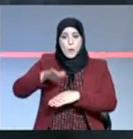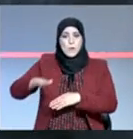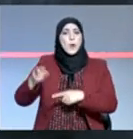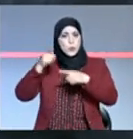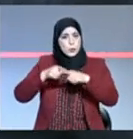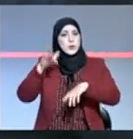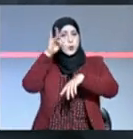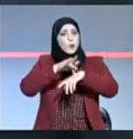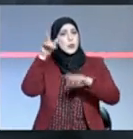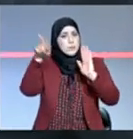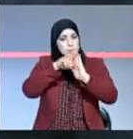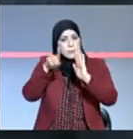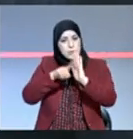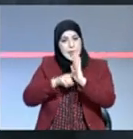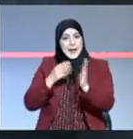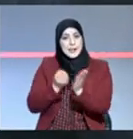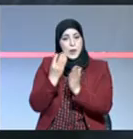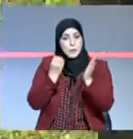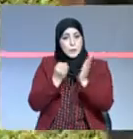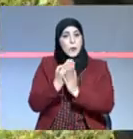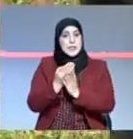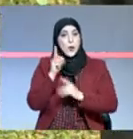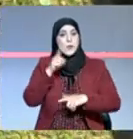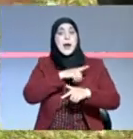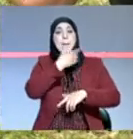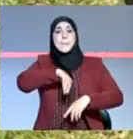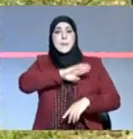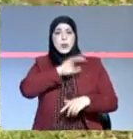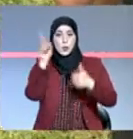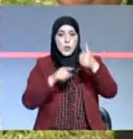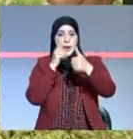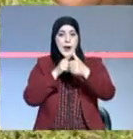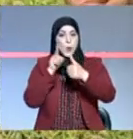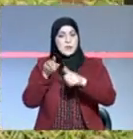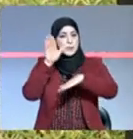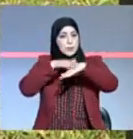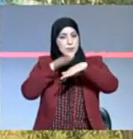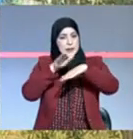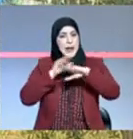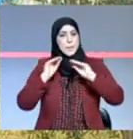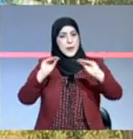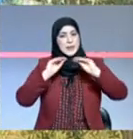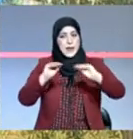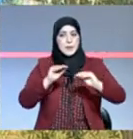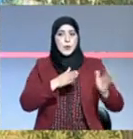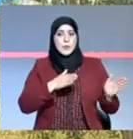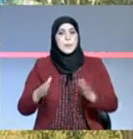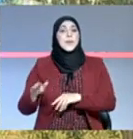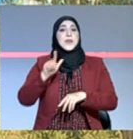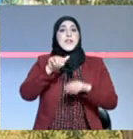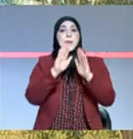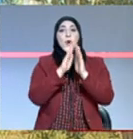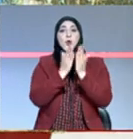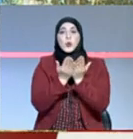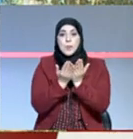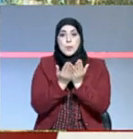على العمليه التعليميه وفق المستشار الاول في الاهم والتوجيه التربوي تكتب تقوم